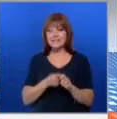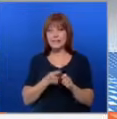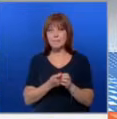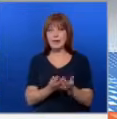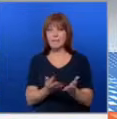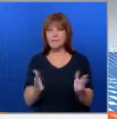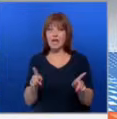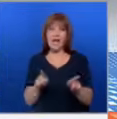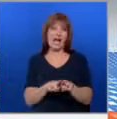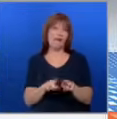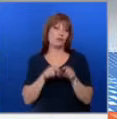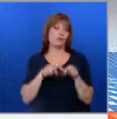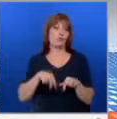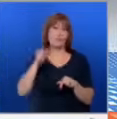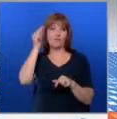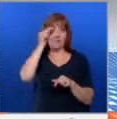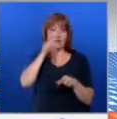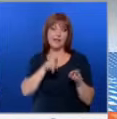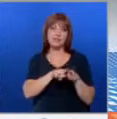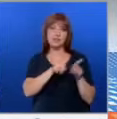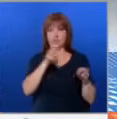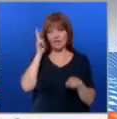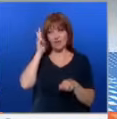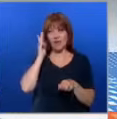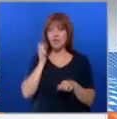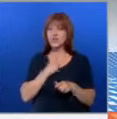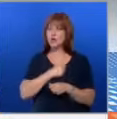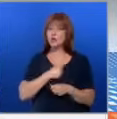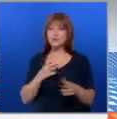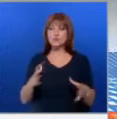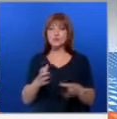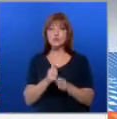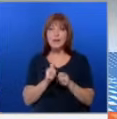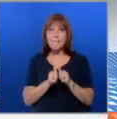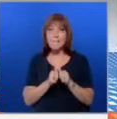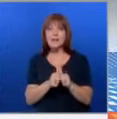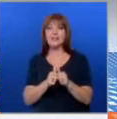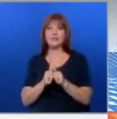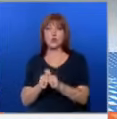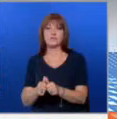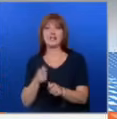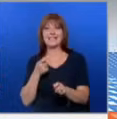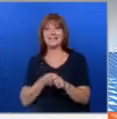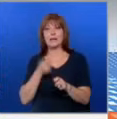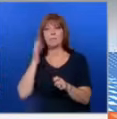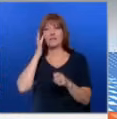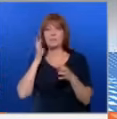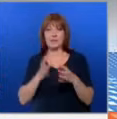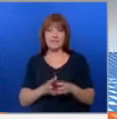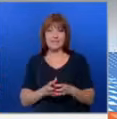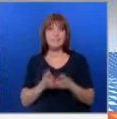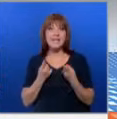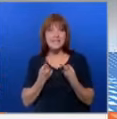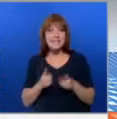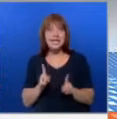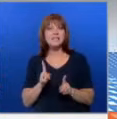като нас е ситуацията в момента и във Франция. Трудно ще се открие партньорство, около което да се създаде правителство. За